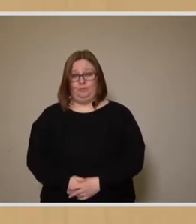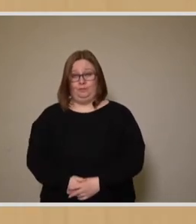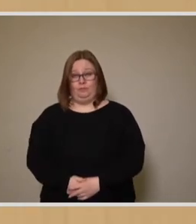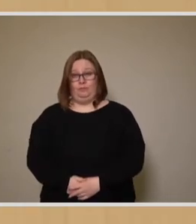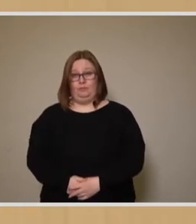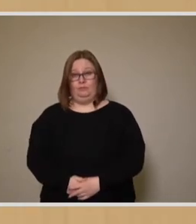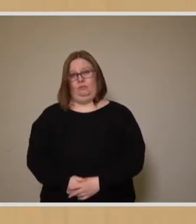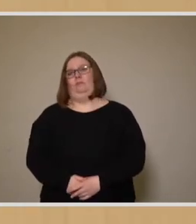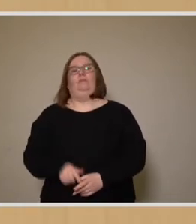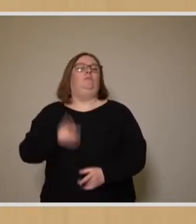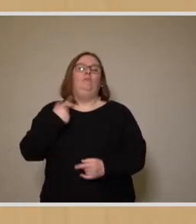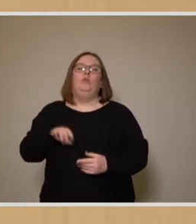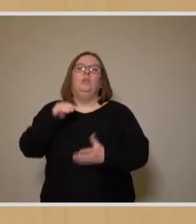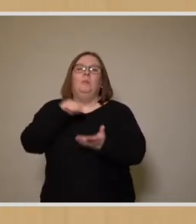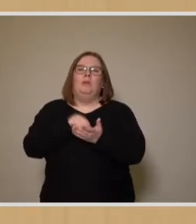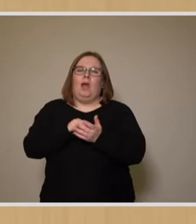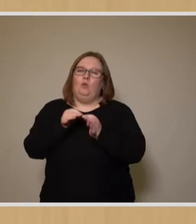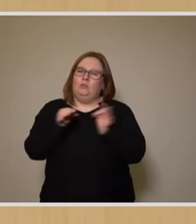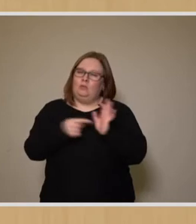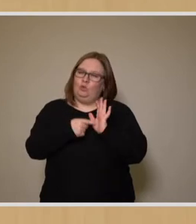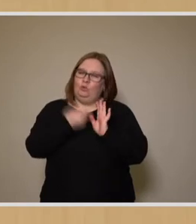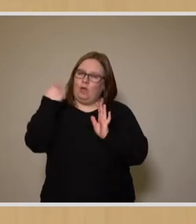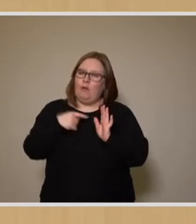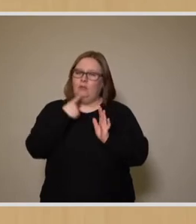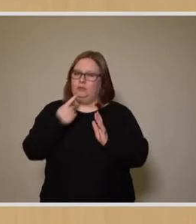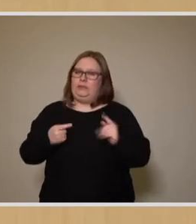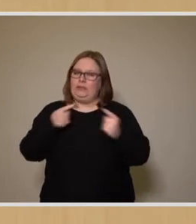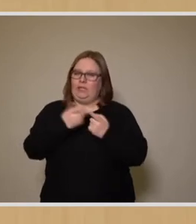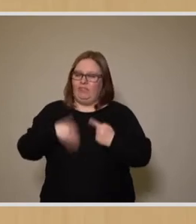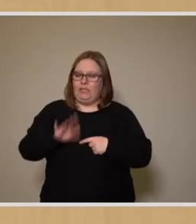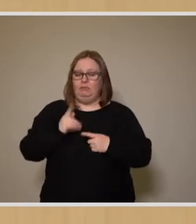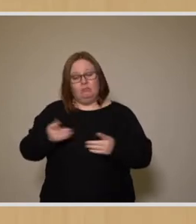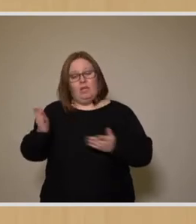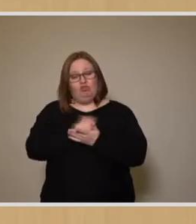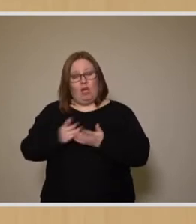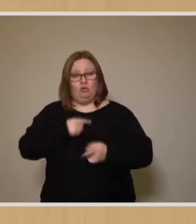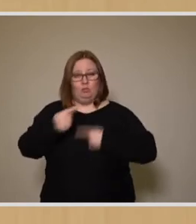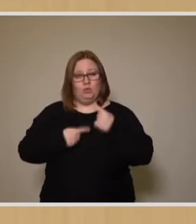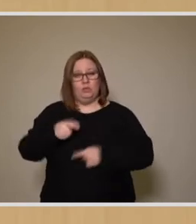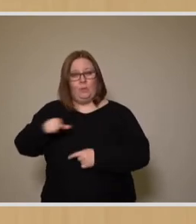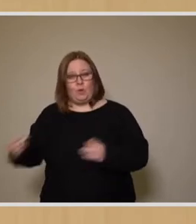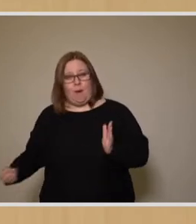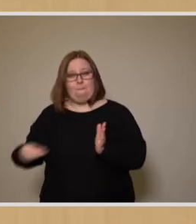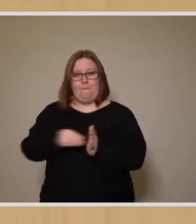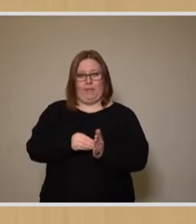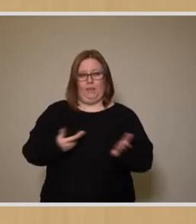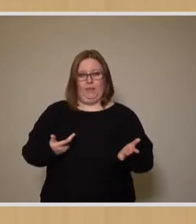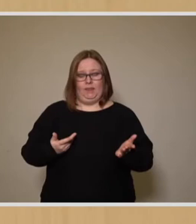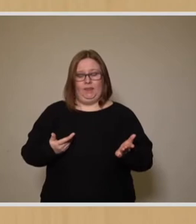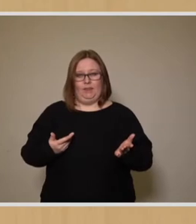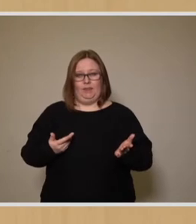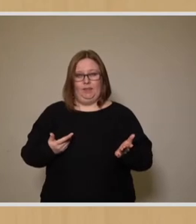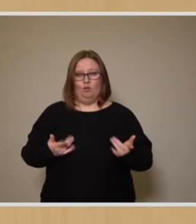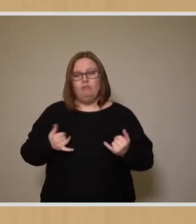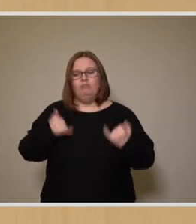Das Ziel bei der Erarbeitung der Beteiligungssatzung war es ja, BürgerInnen in Entscheidungsprozesse stärker einzubeziehen. Und hier lugt nun der